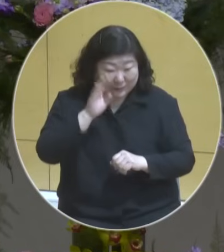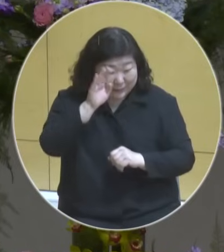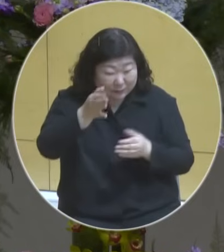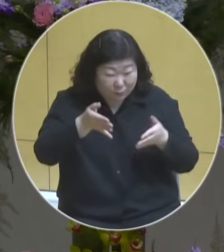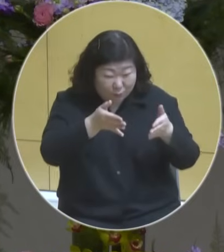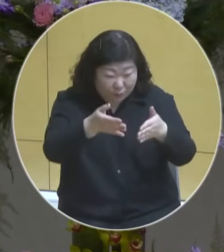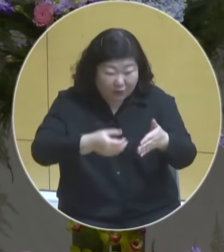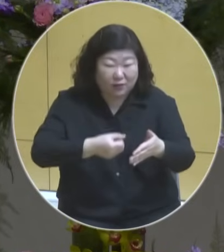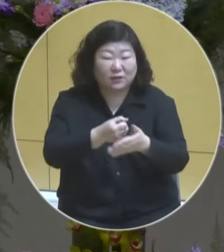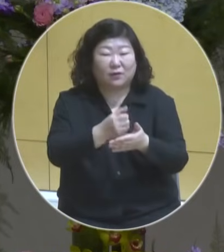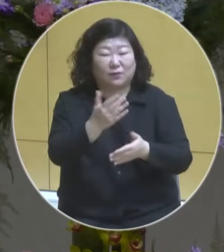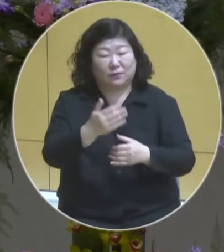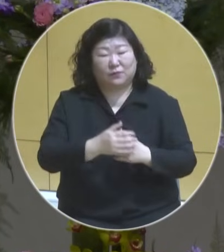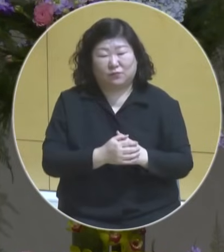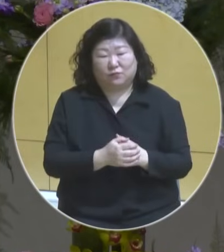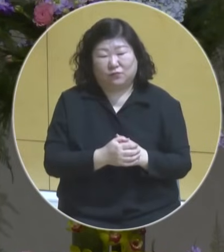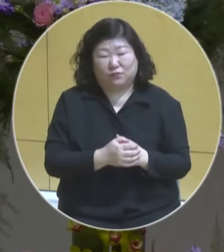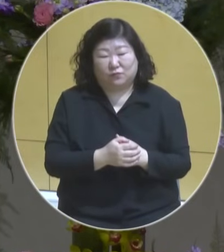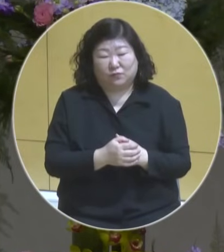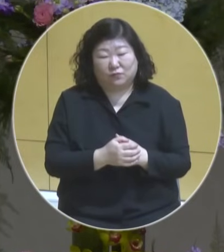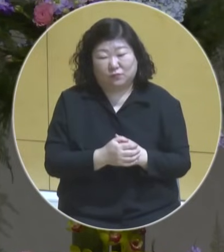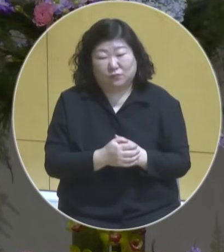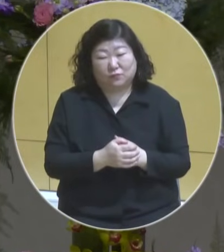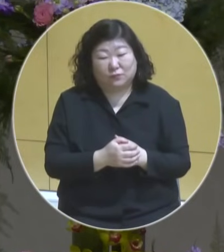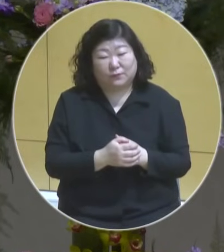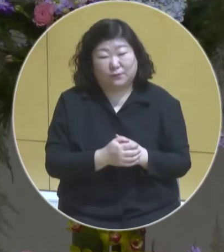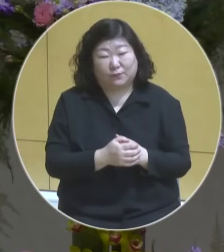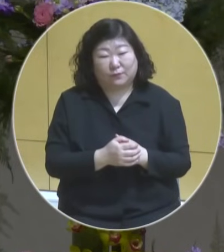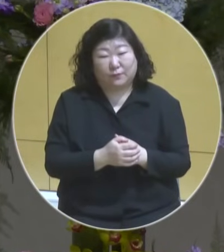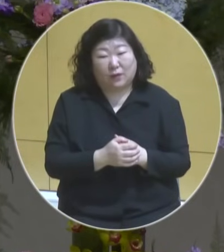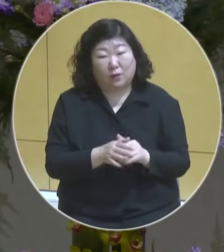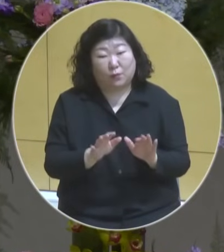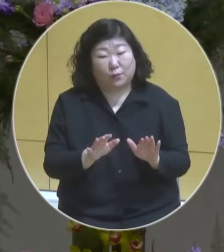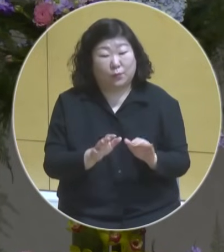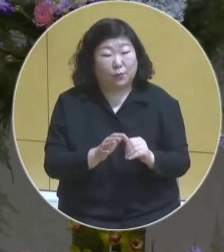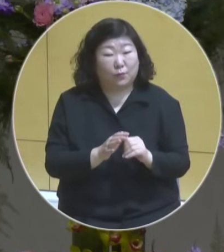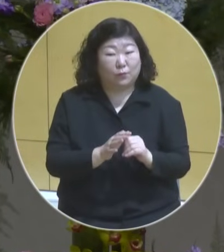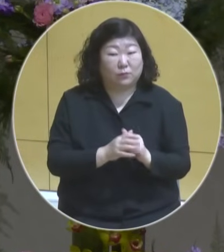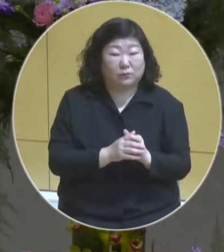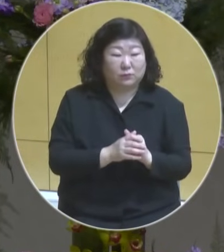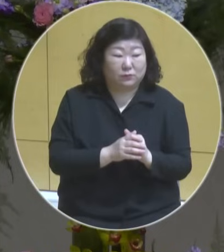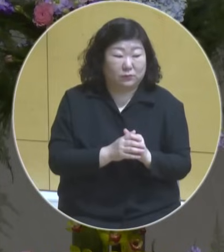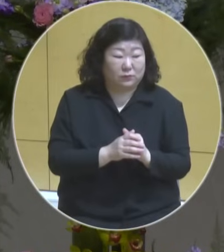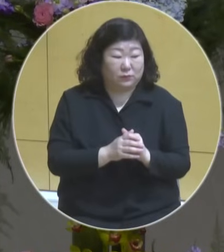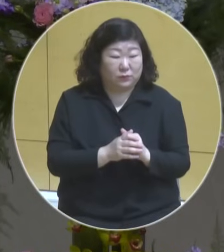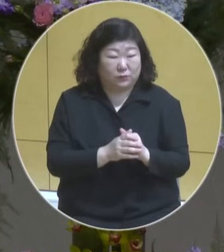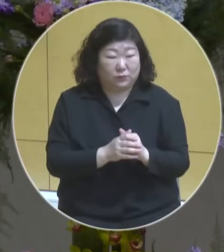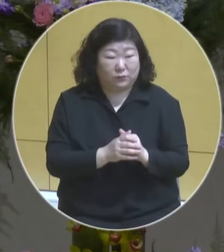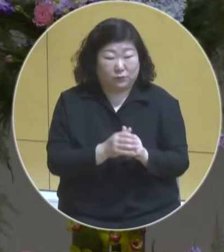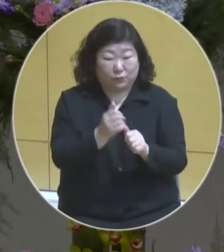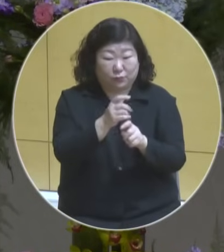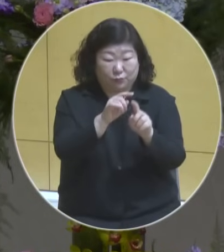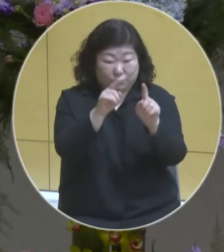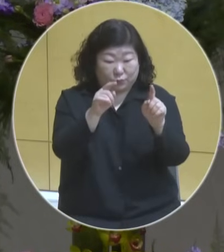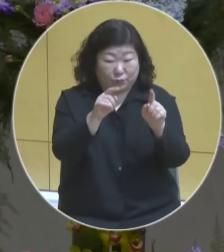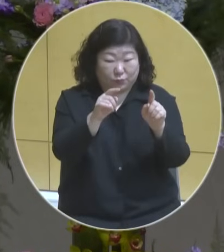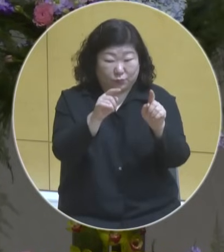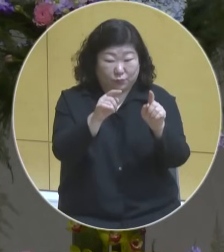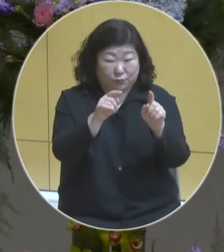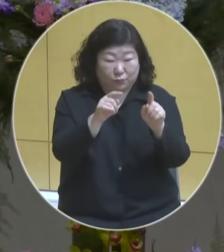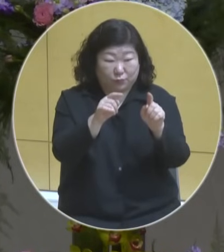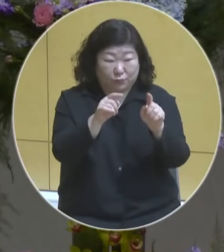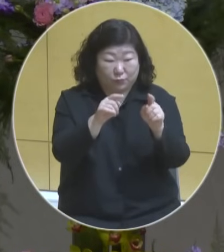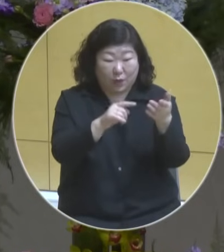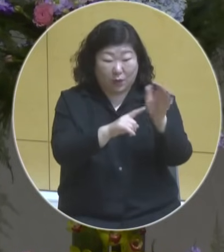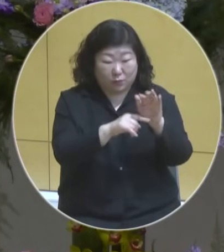중요한 일입니다 그래서 오늘 예배 여러분 그 주보의 간지에 비전헌금 작정서를 이렇게